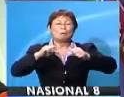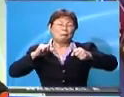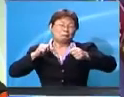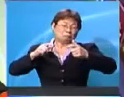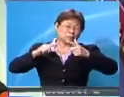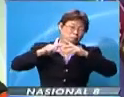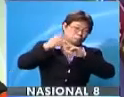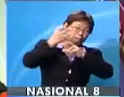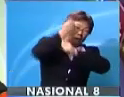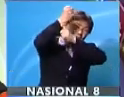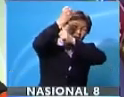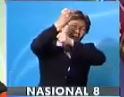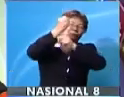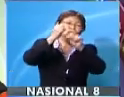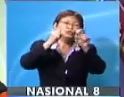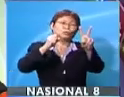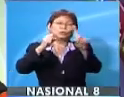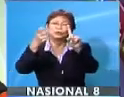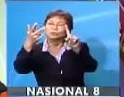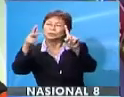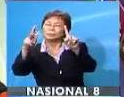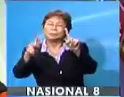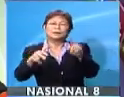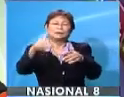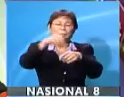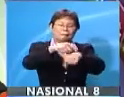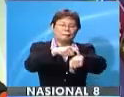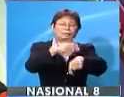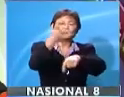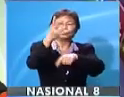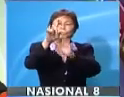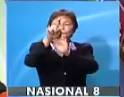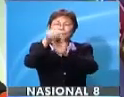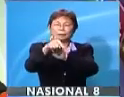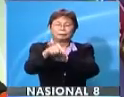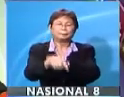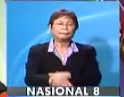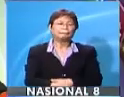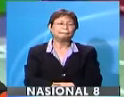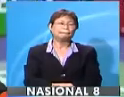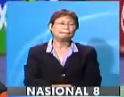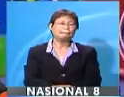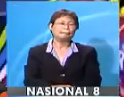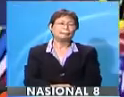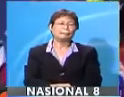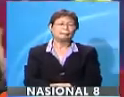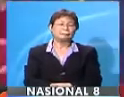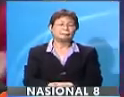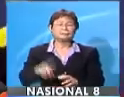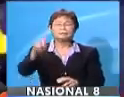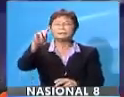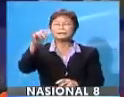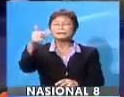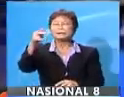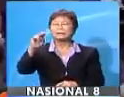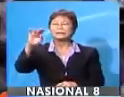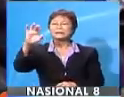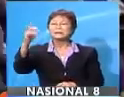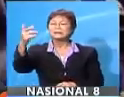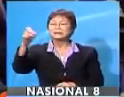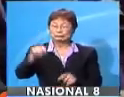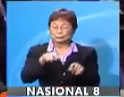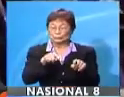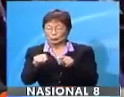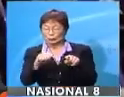awal permainan untuk menang 21-13 dalam masa 17 minit. Namun Tian Qian memberikan tentangan sengit di set